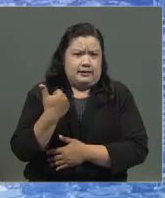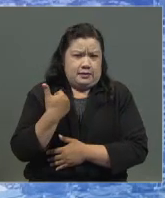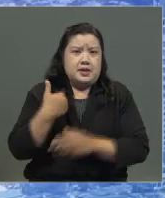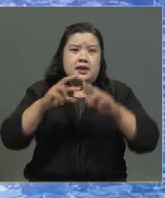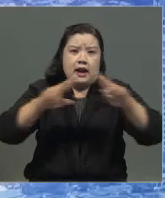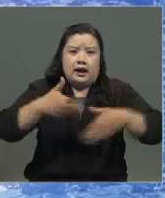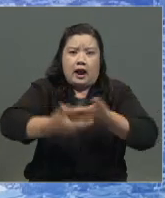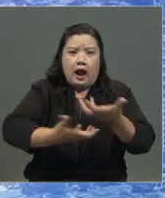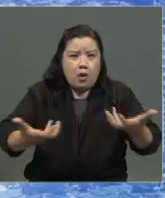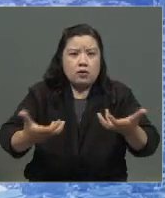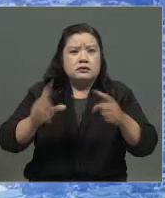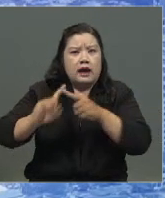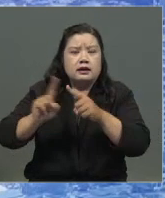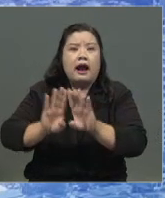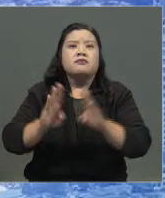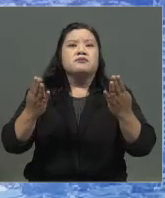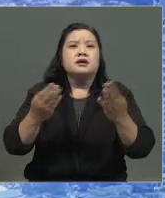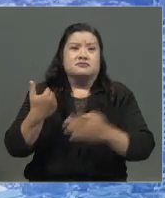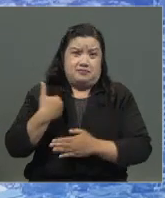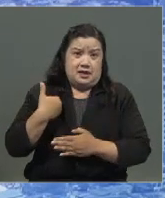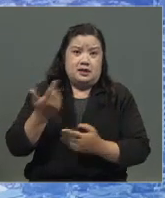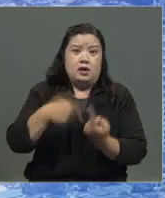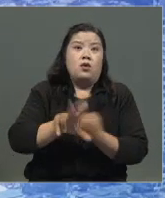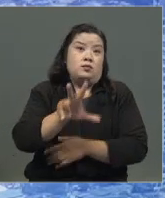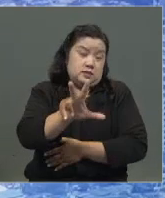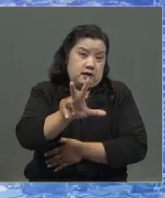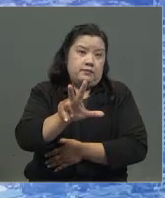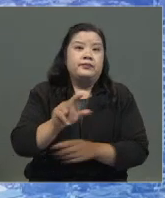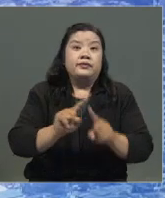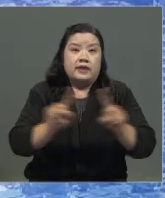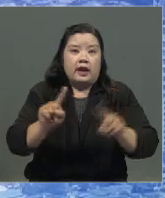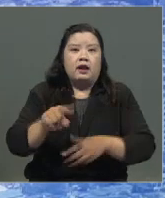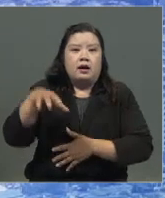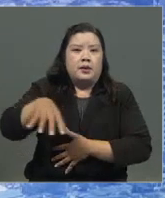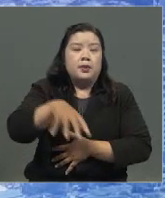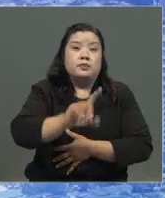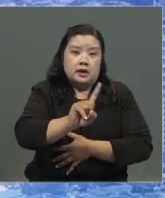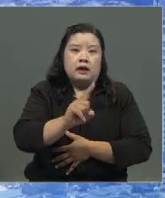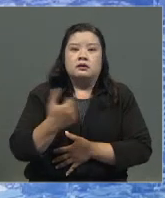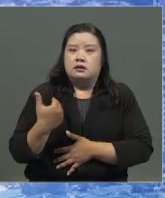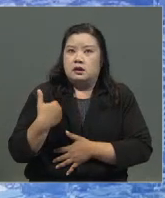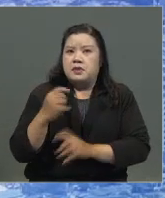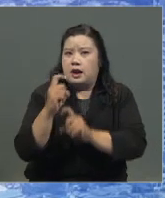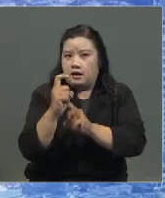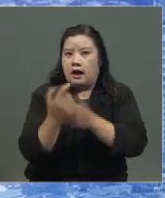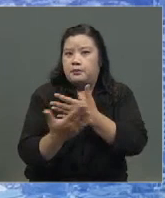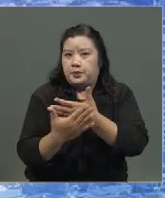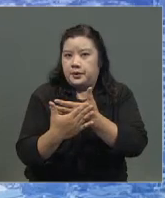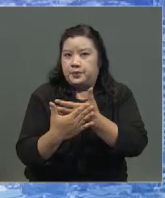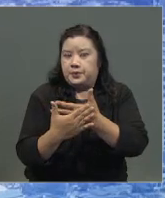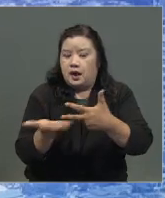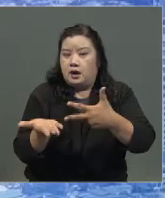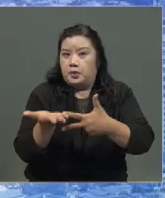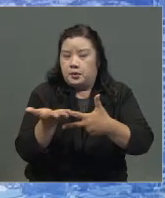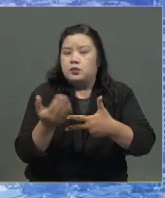ซึงกผ่อนคลายกอยทบอกกิจการที่จะมความเสียงระยะที่ปานกลางกับสูงก็ถกผ่อนคลายมาก